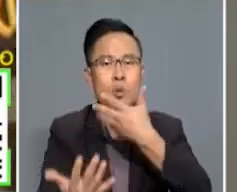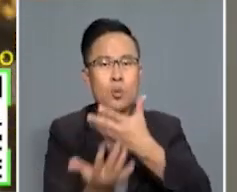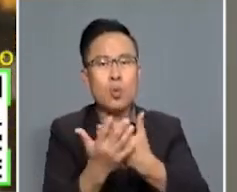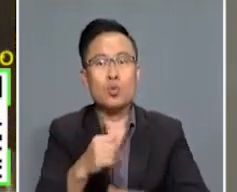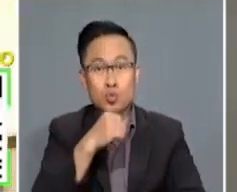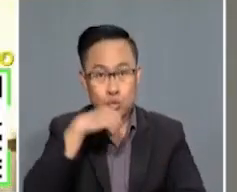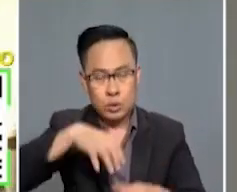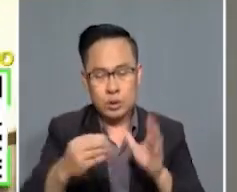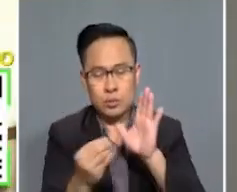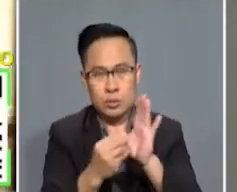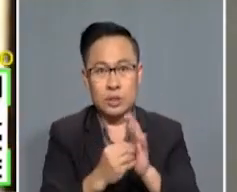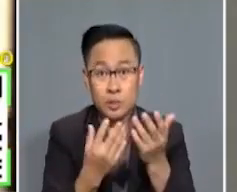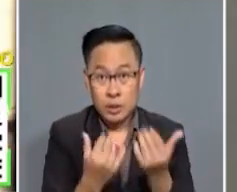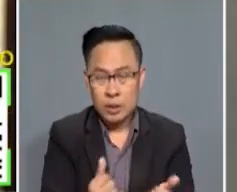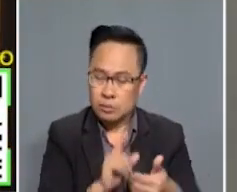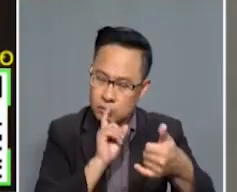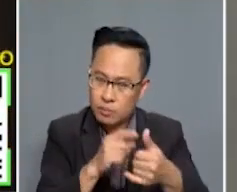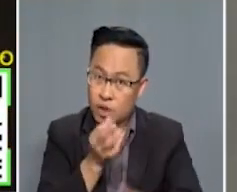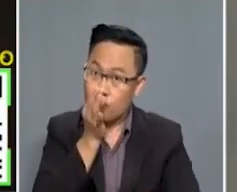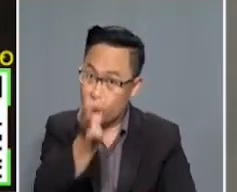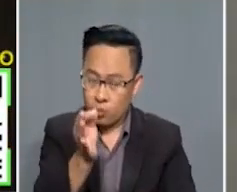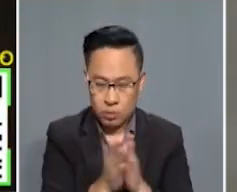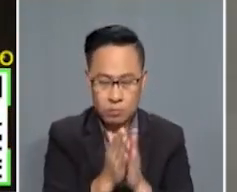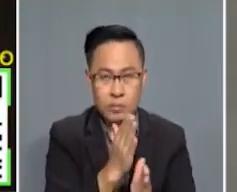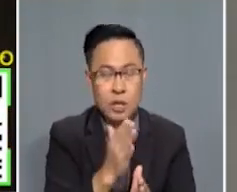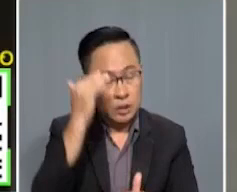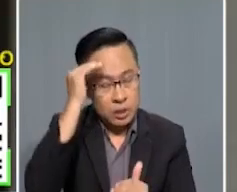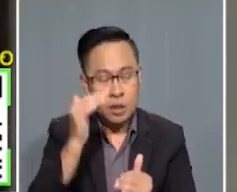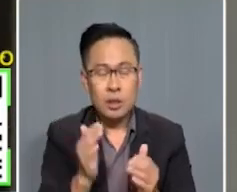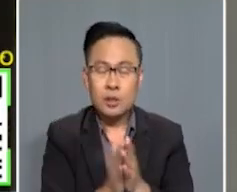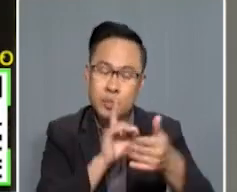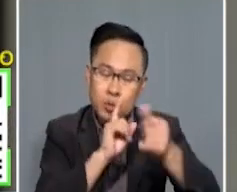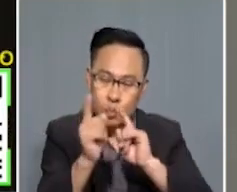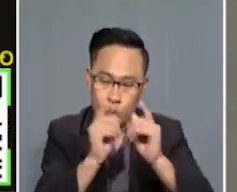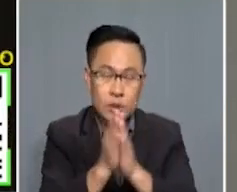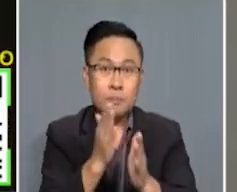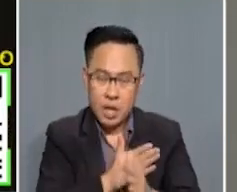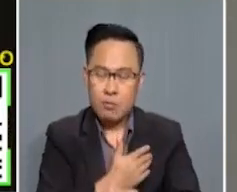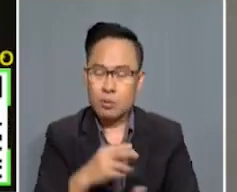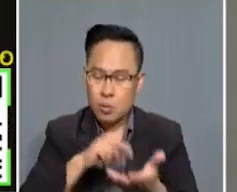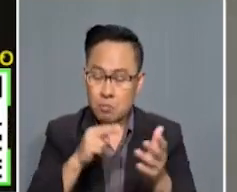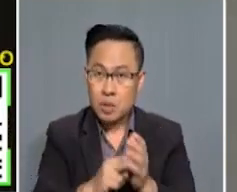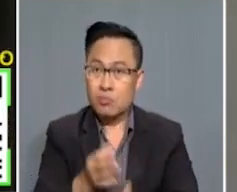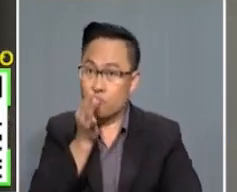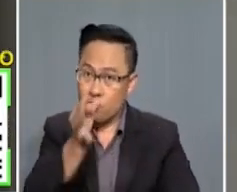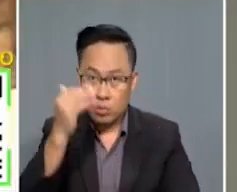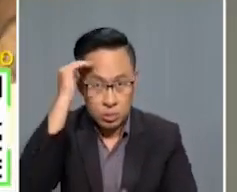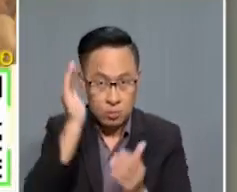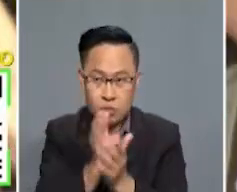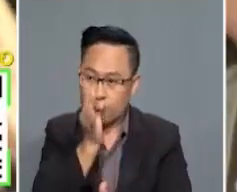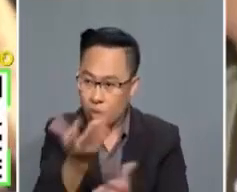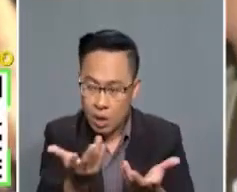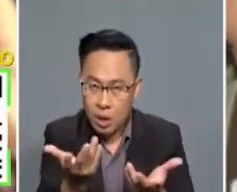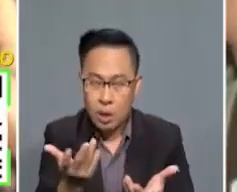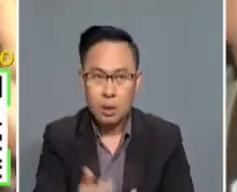องดำเนินคดีกับตำรวจหรือบุคคลที่เกี่ยวข้องกับคดีนี้หรือไม่ในเวลาประมาณ10นาฬิกาค่ะ การ